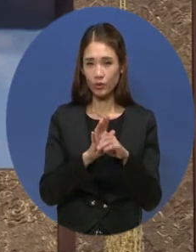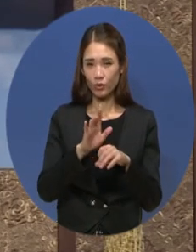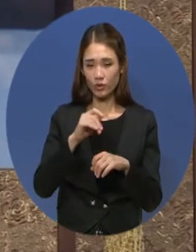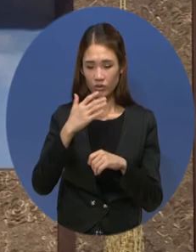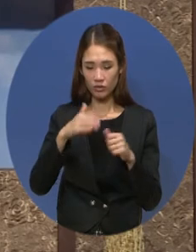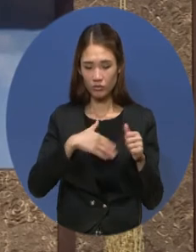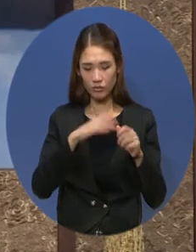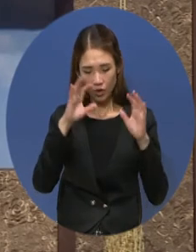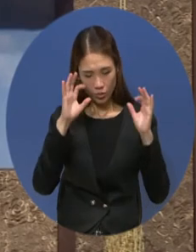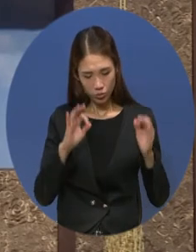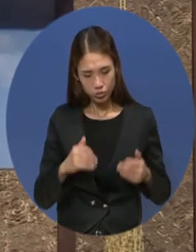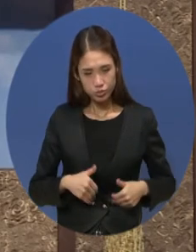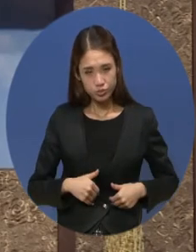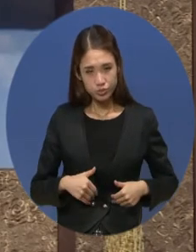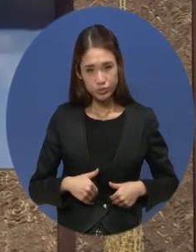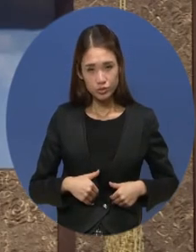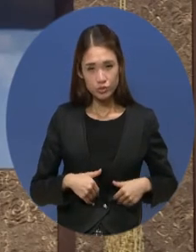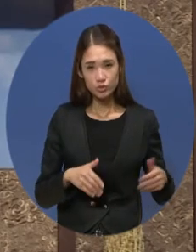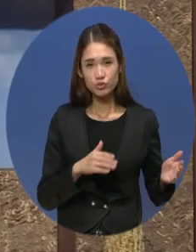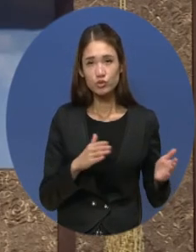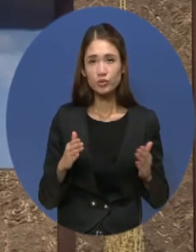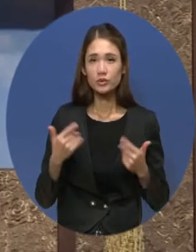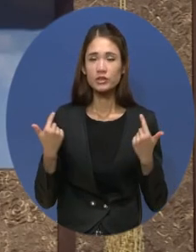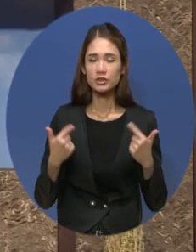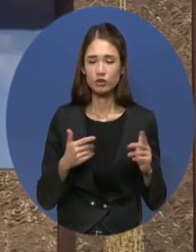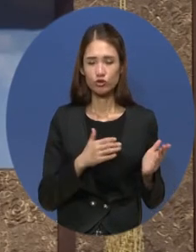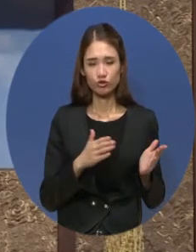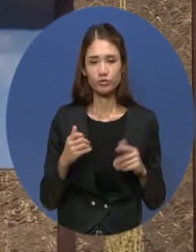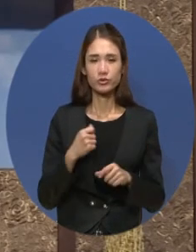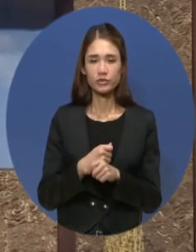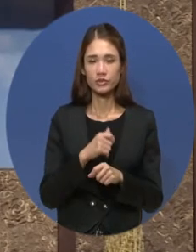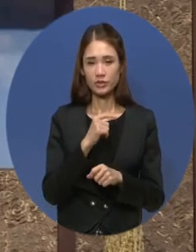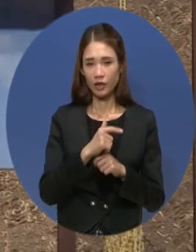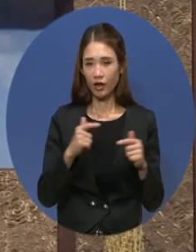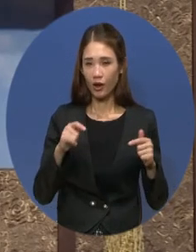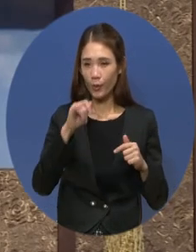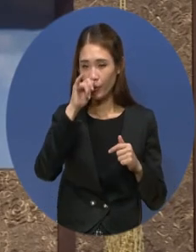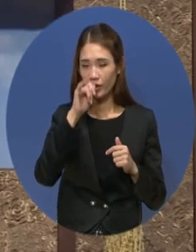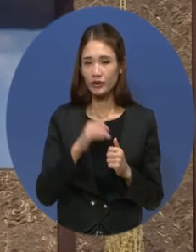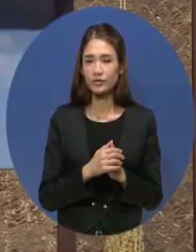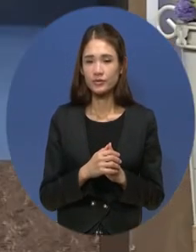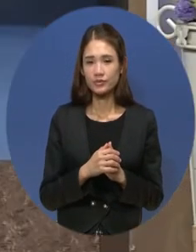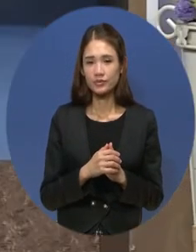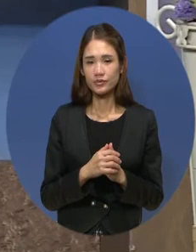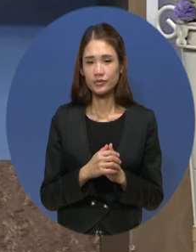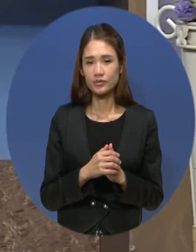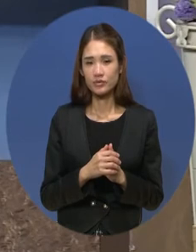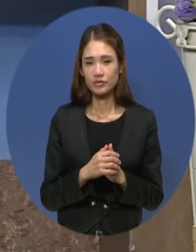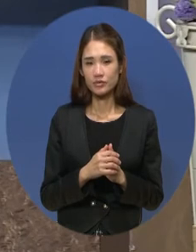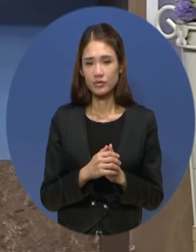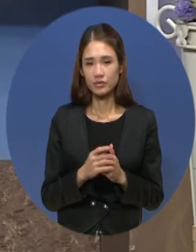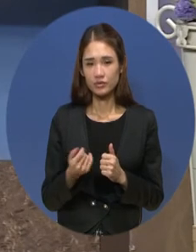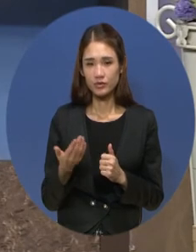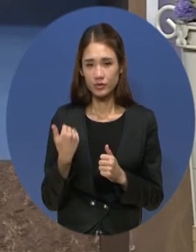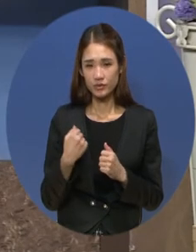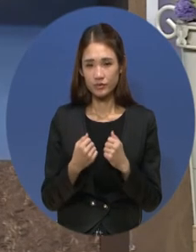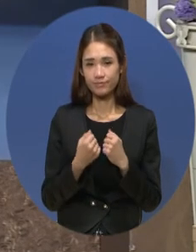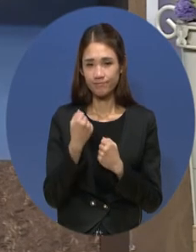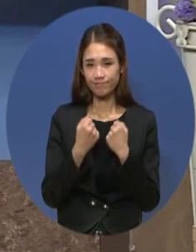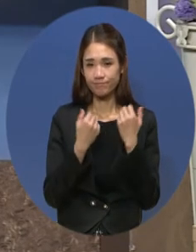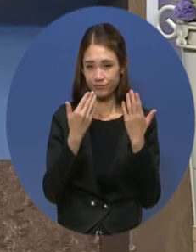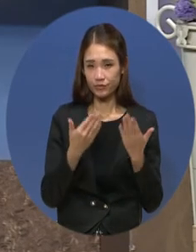상황을 봐야 겠지만 예 준비는 항상 뭐 이런 다양한 푸른 들을 준비를 하고 있습니다 예 이제 앞서 소지